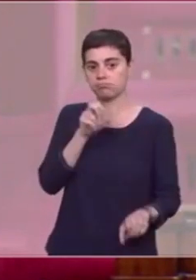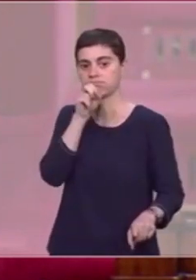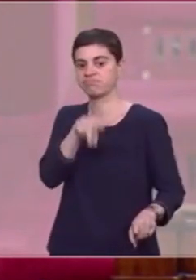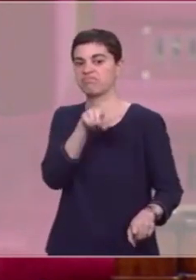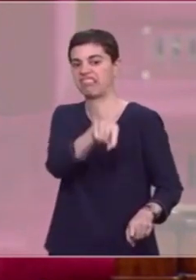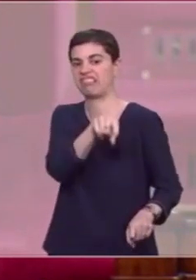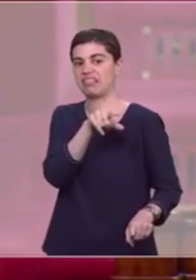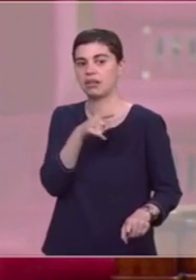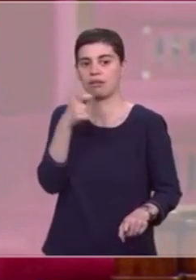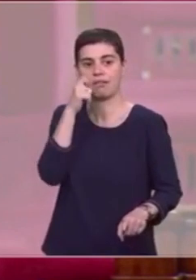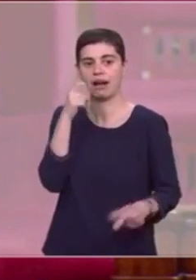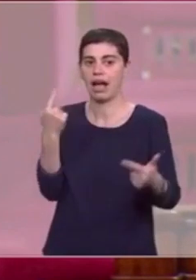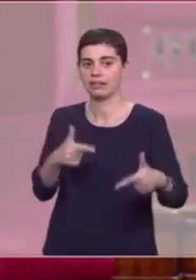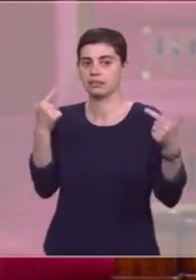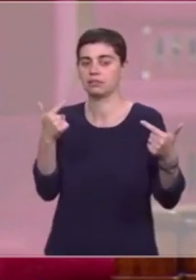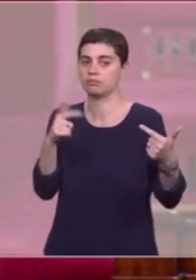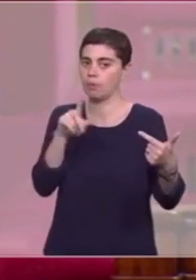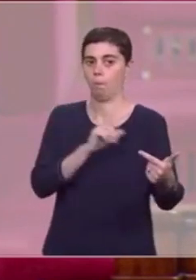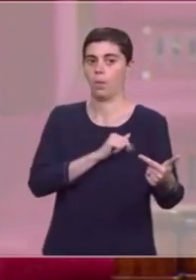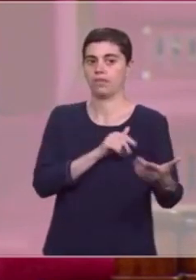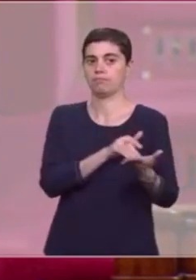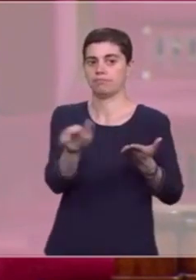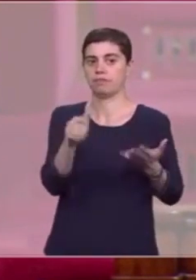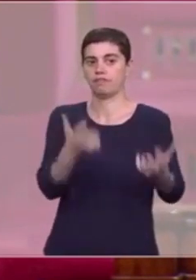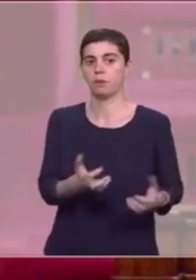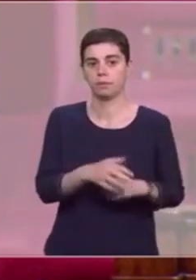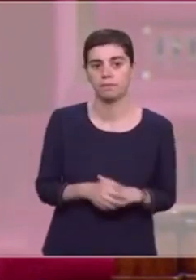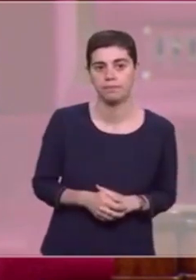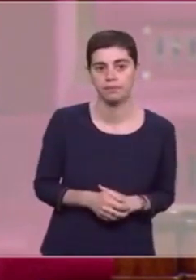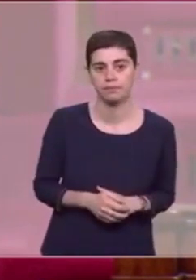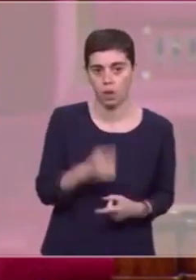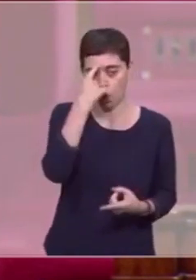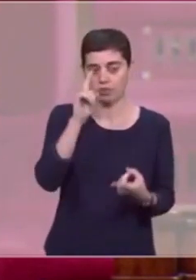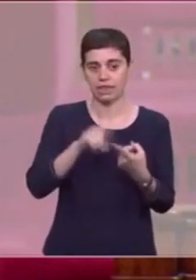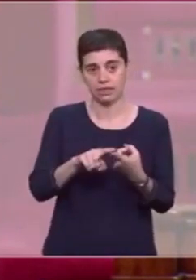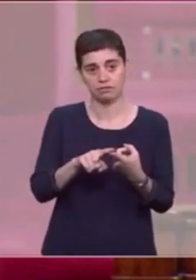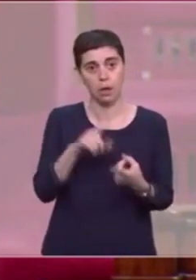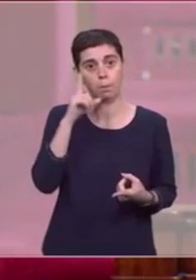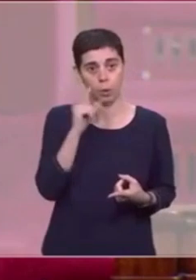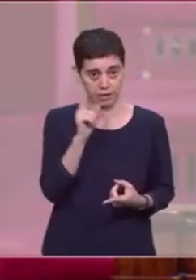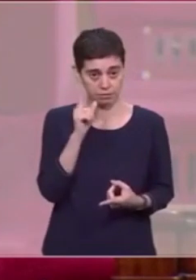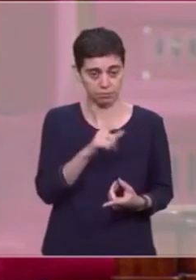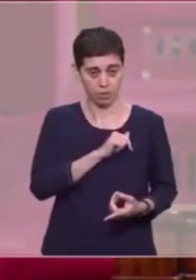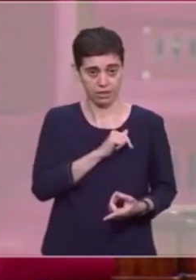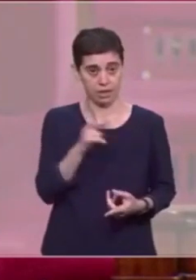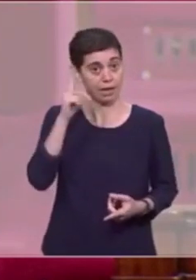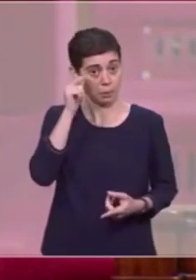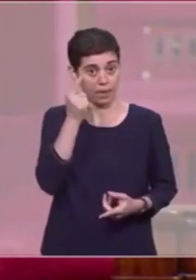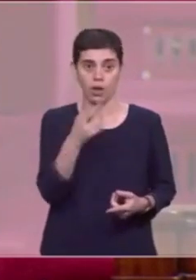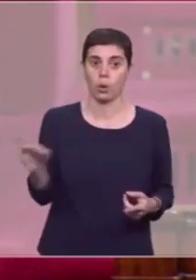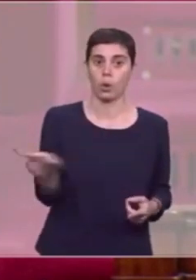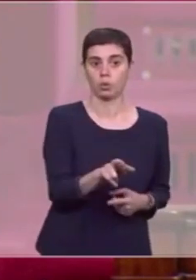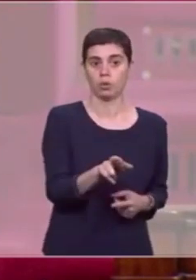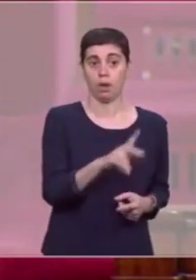faire dans la police républicaine. Vous semblez désormais partager notre objectif de rétablir une police républicaine. La police ne doit pas être crainte, elle doit